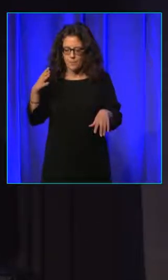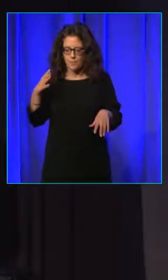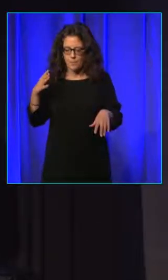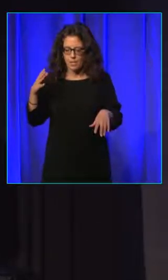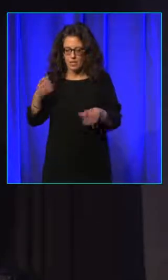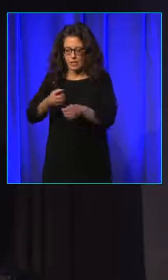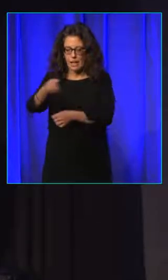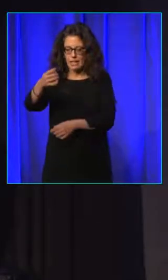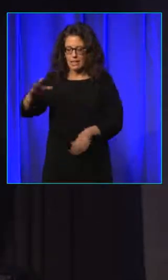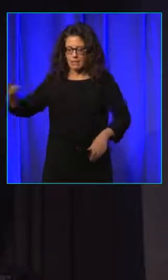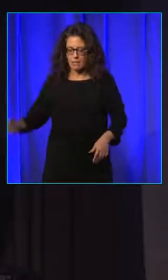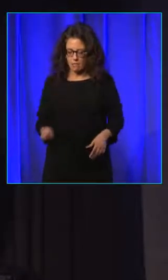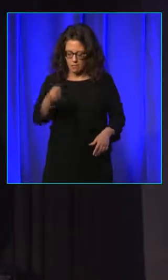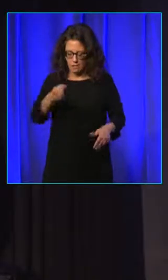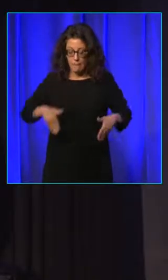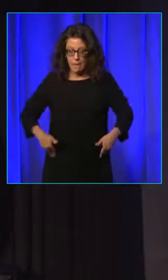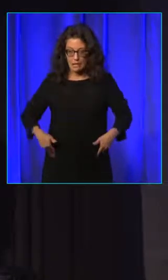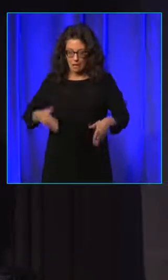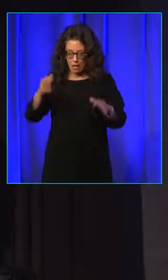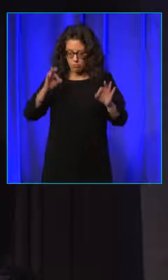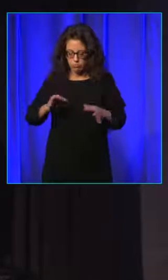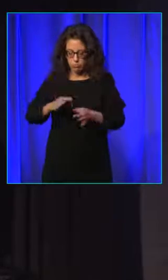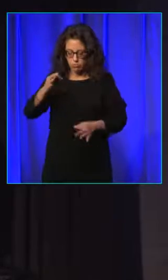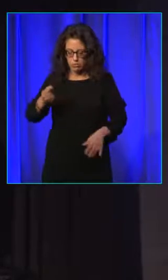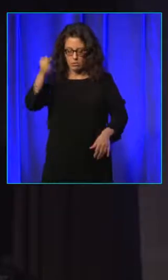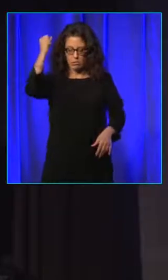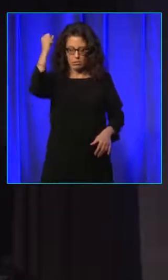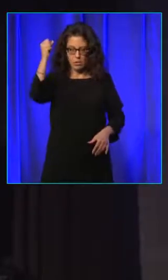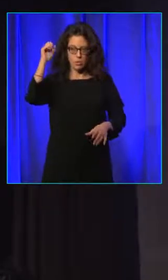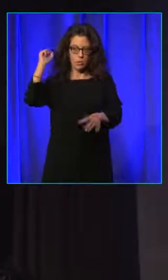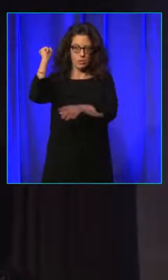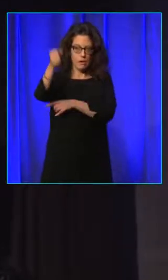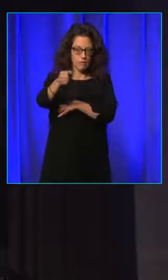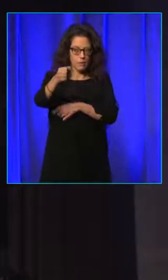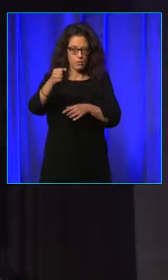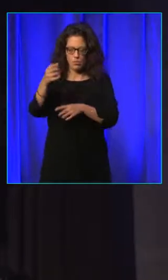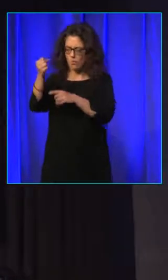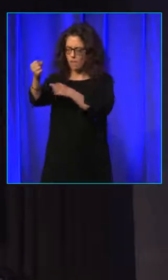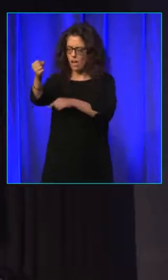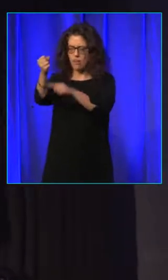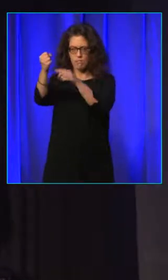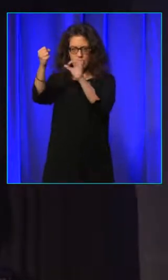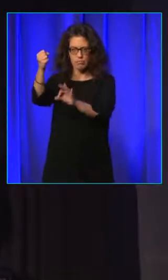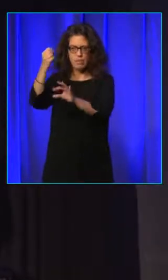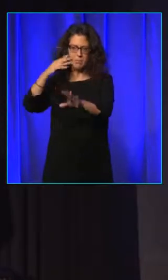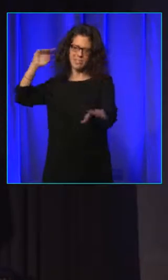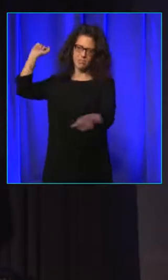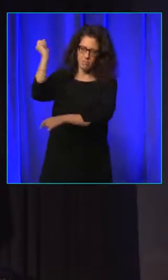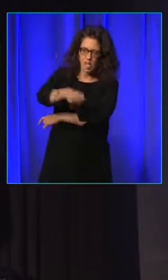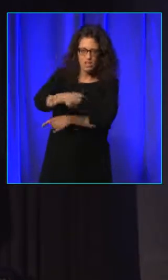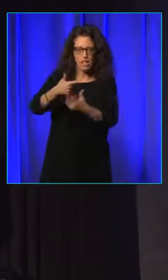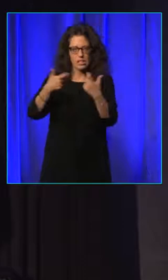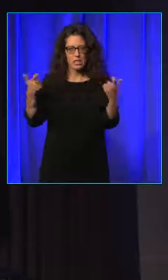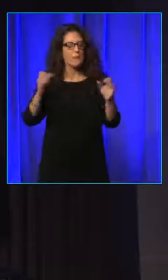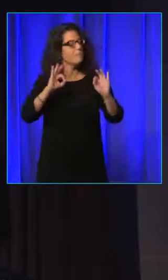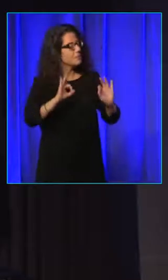au-dessus de ton bassin pour le service, ou bien remets le bras quand on veut faire un smash. Très bien. Est-ce que